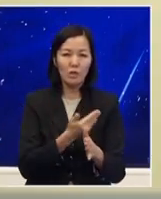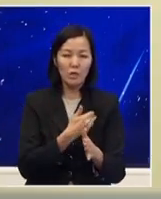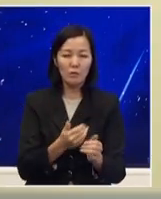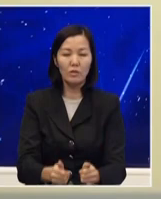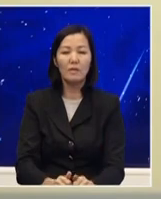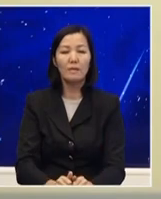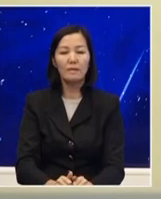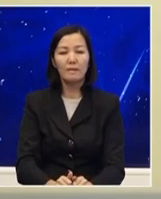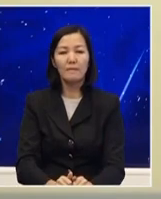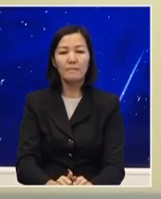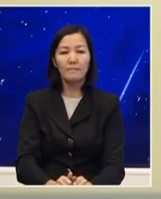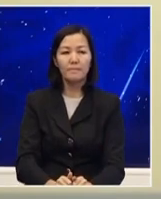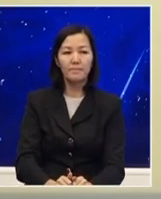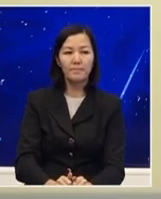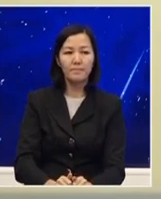желающих.